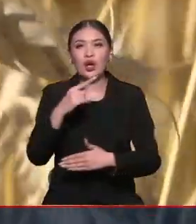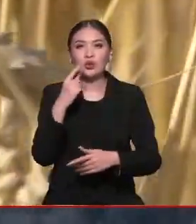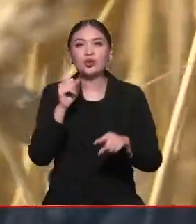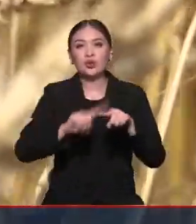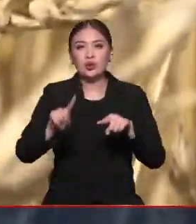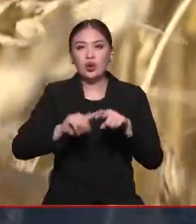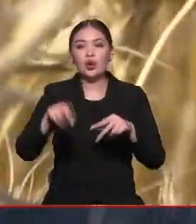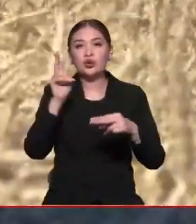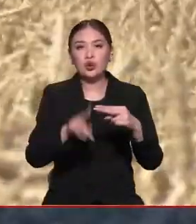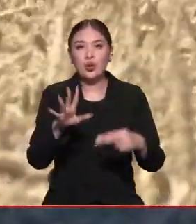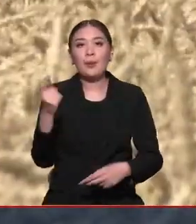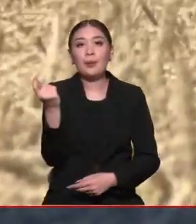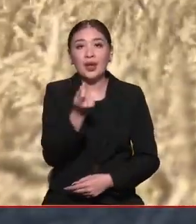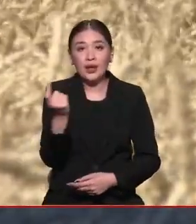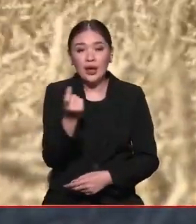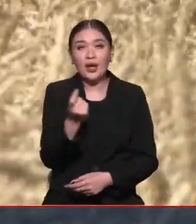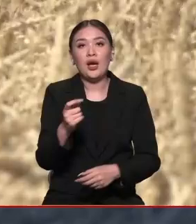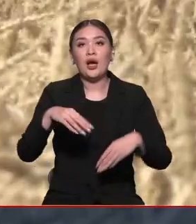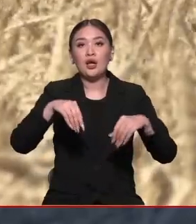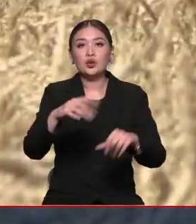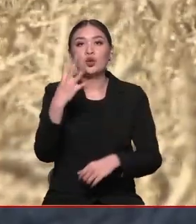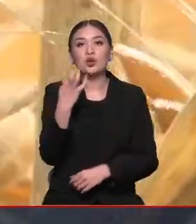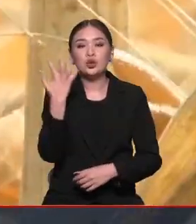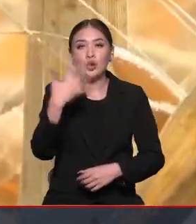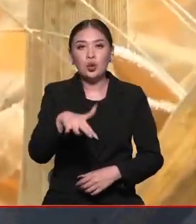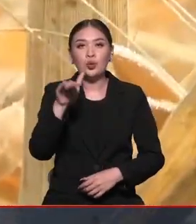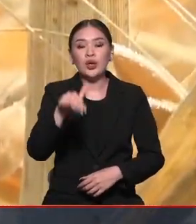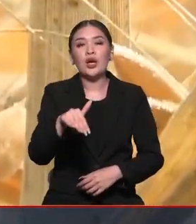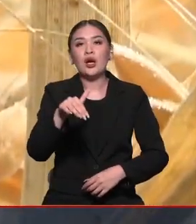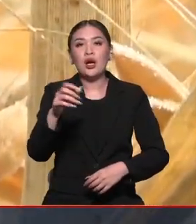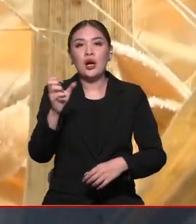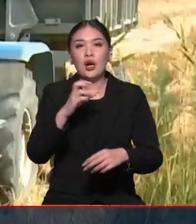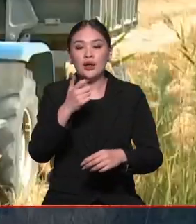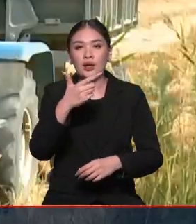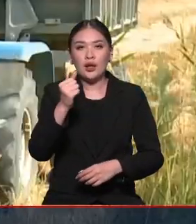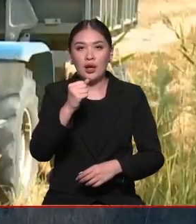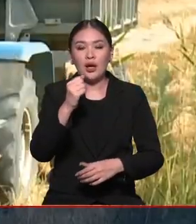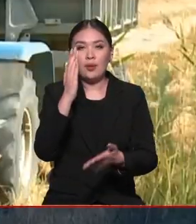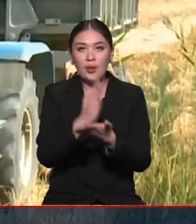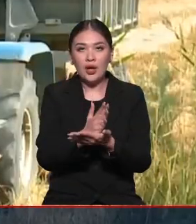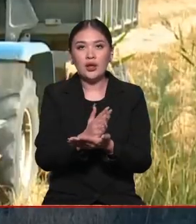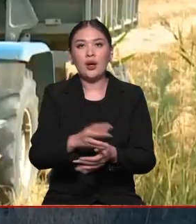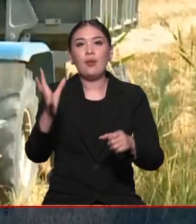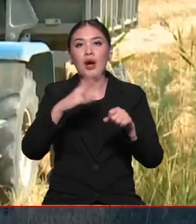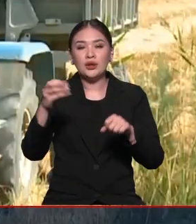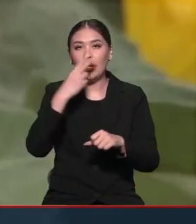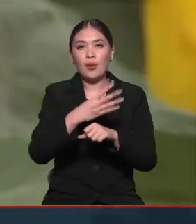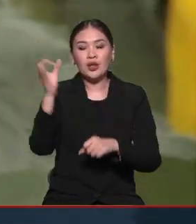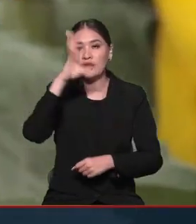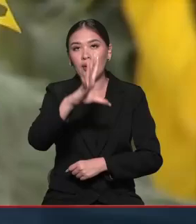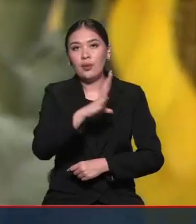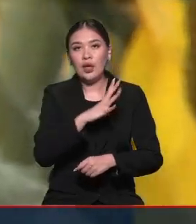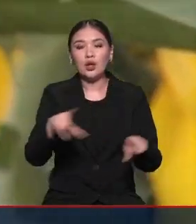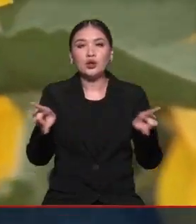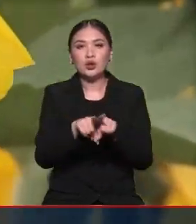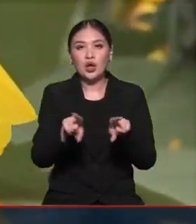Сапаров. Мысалы, бидай алаңы 450 000 гектарға қысқарған, күріш 7 000-ға жуық, ал мақта 16 000-дай гектарға кеміт. Бірақ